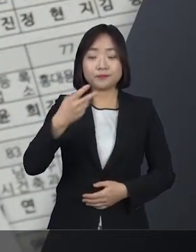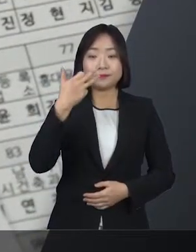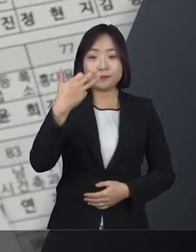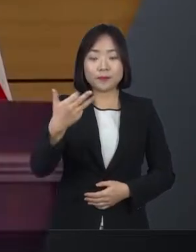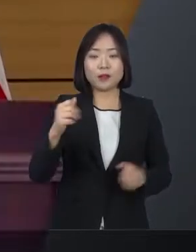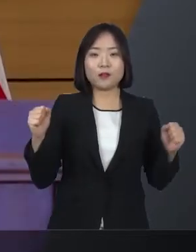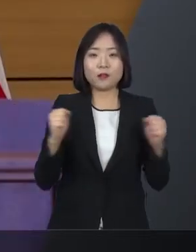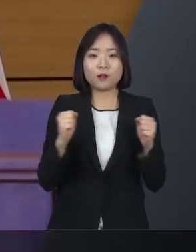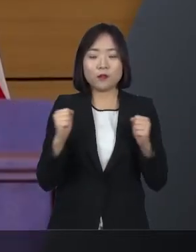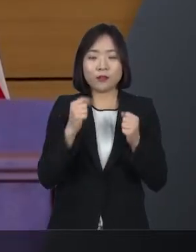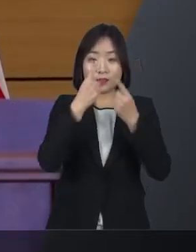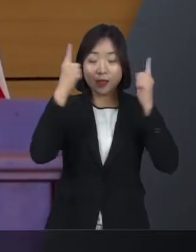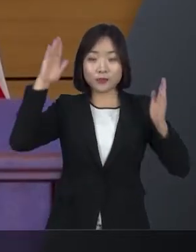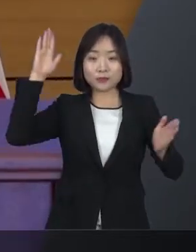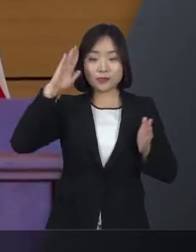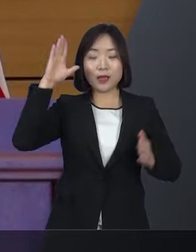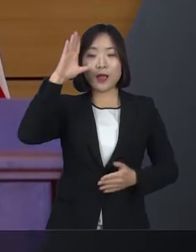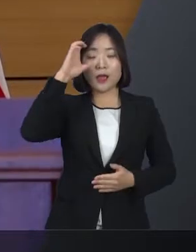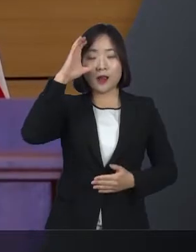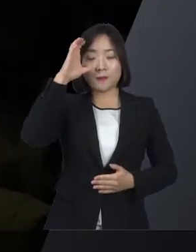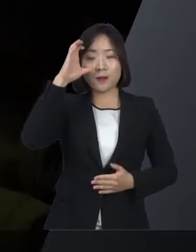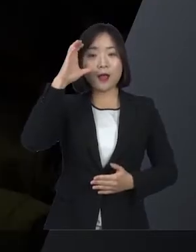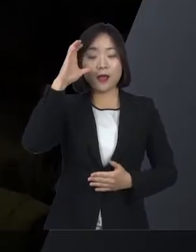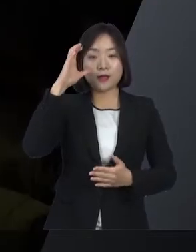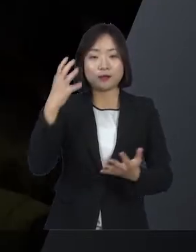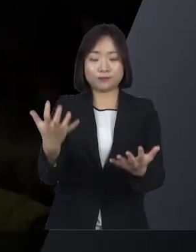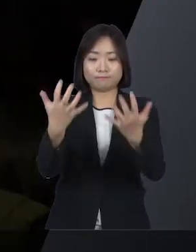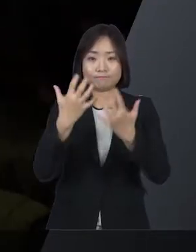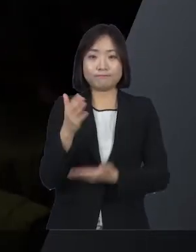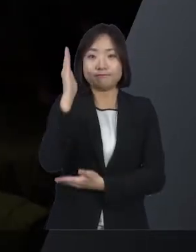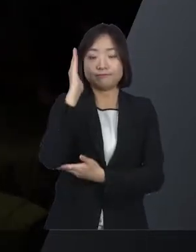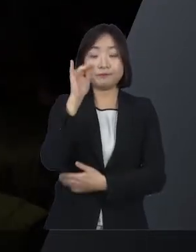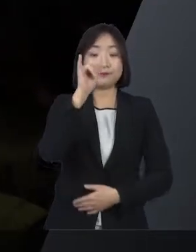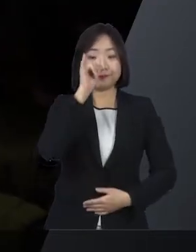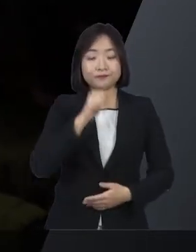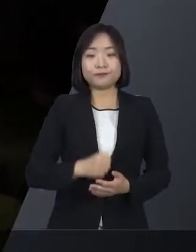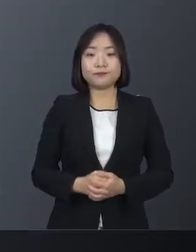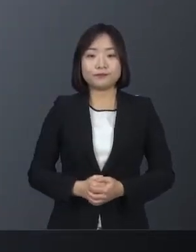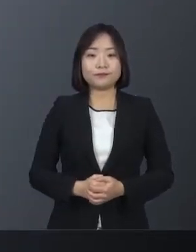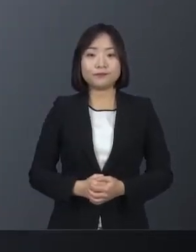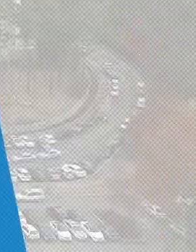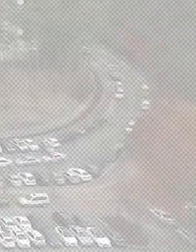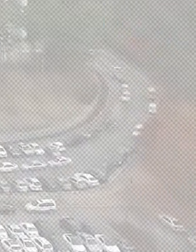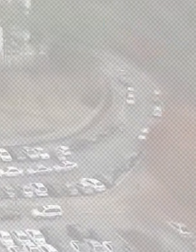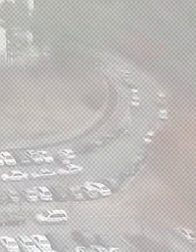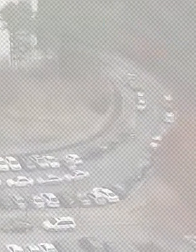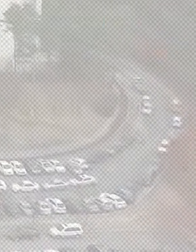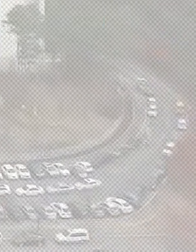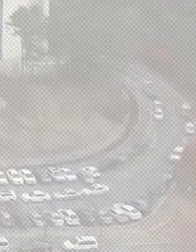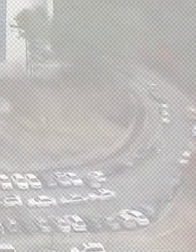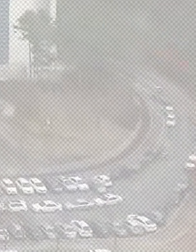2018년 동계대학생 아르바이트 간담회가 열렸습니다. 이상 주요 뉴스입니다.